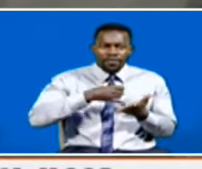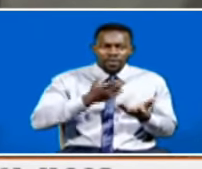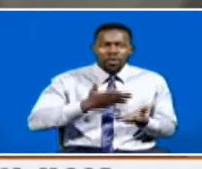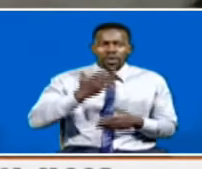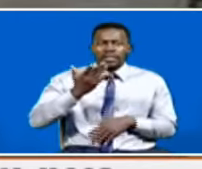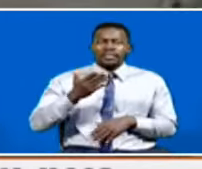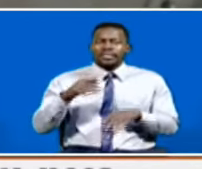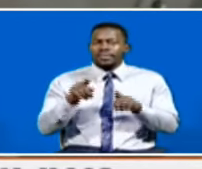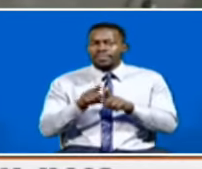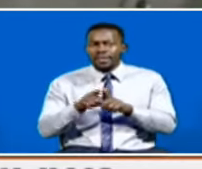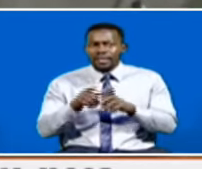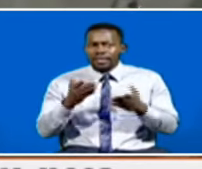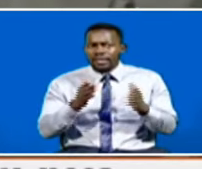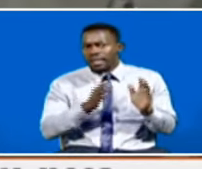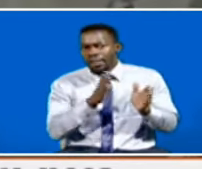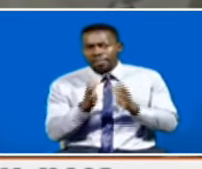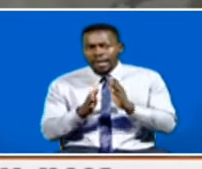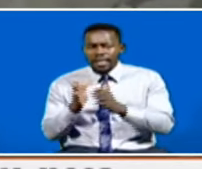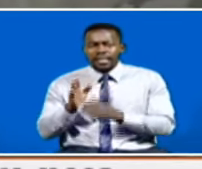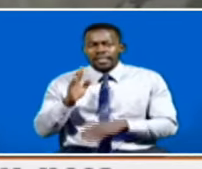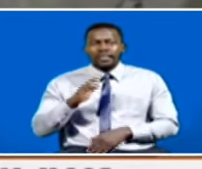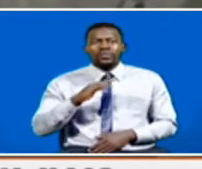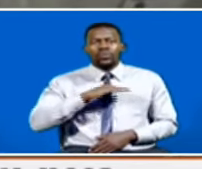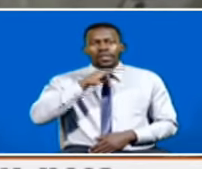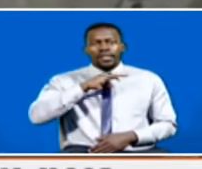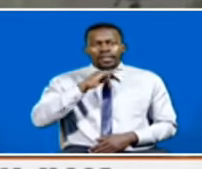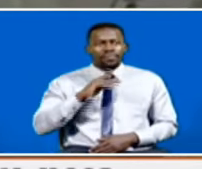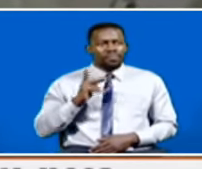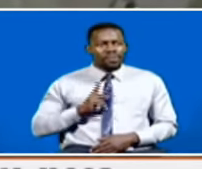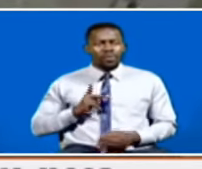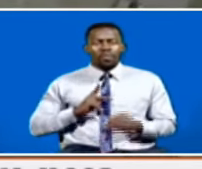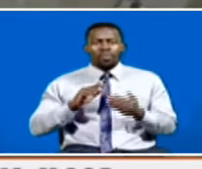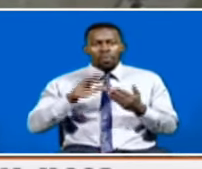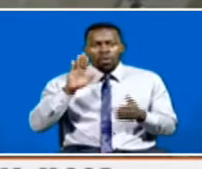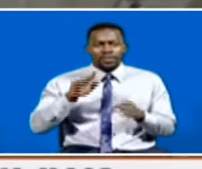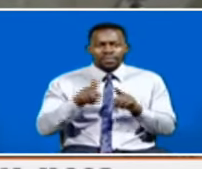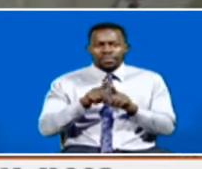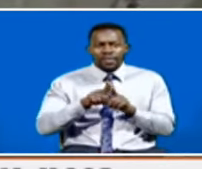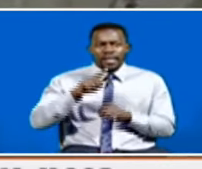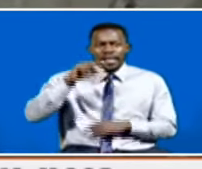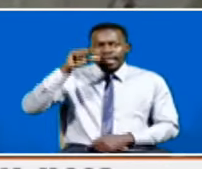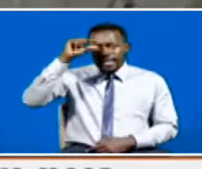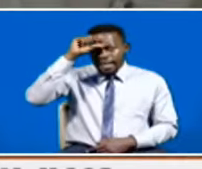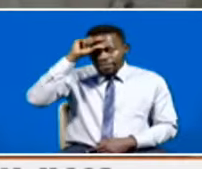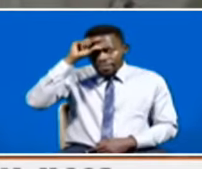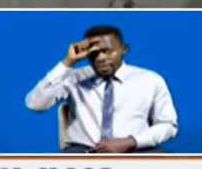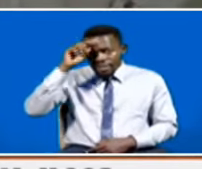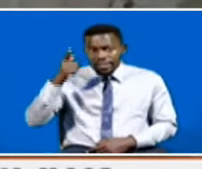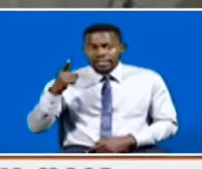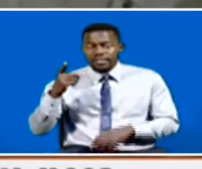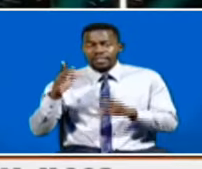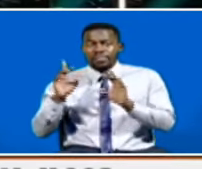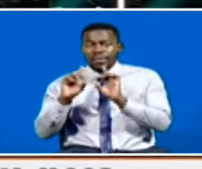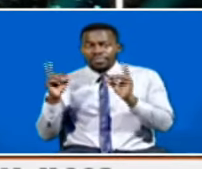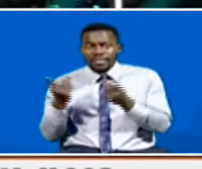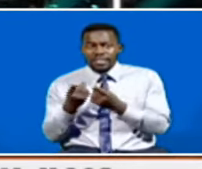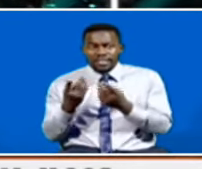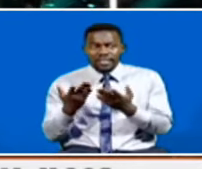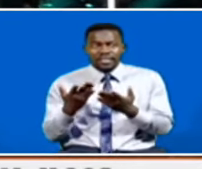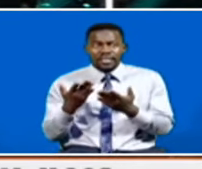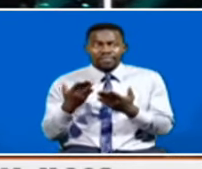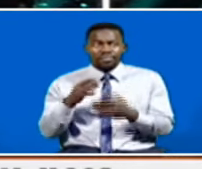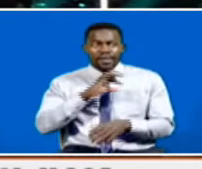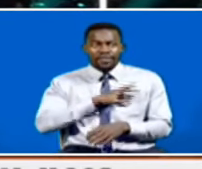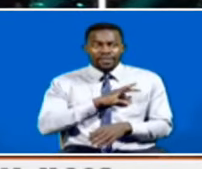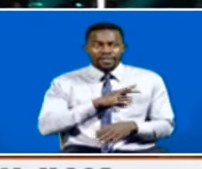these people and to create avenues for government state agencies to eat from this case.